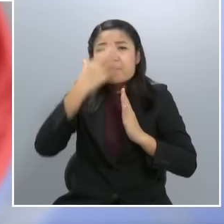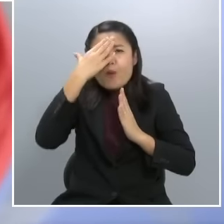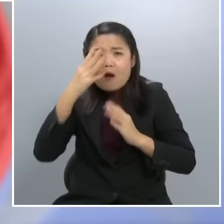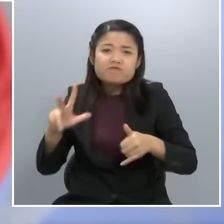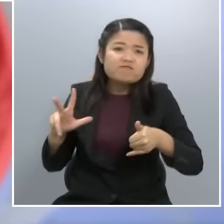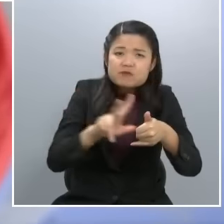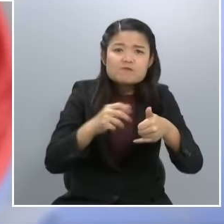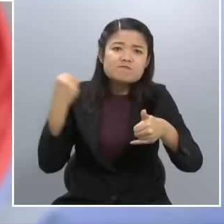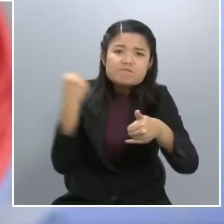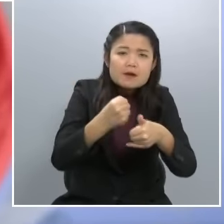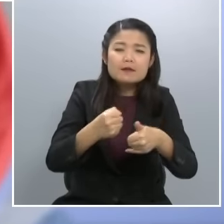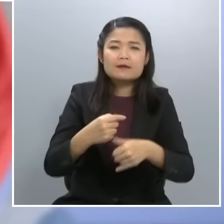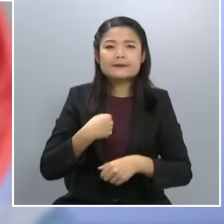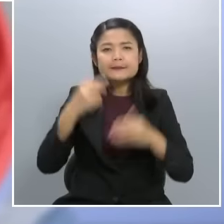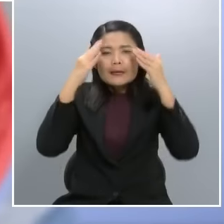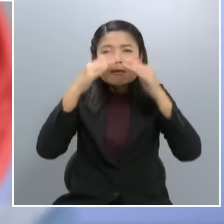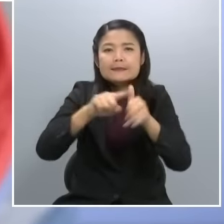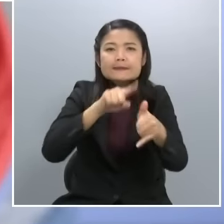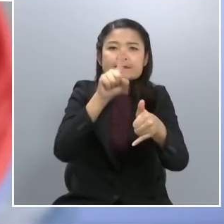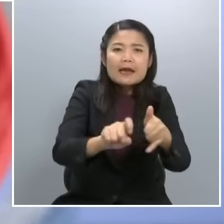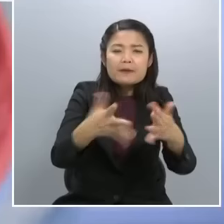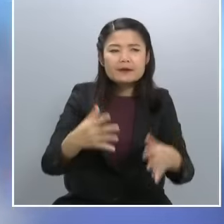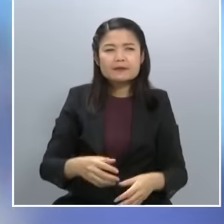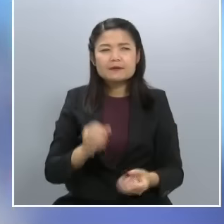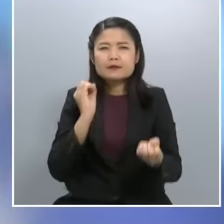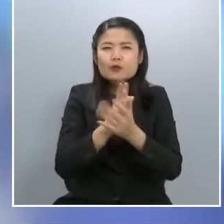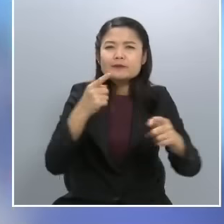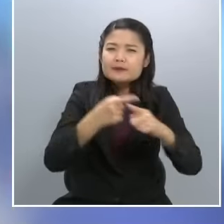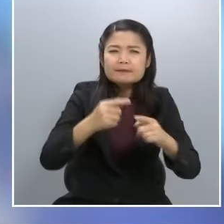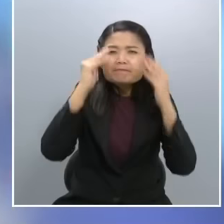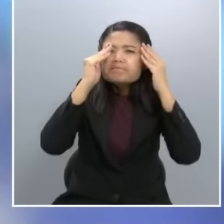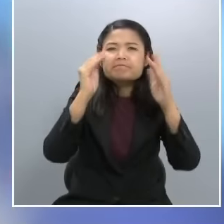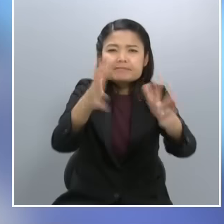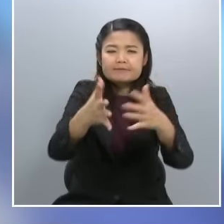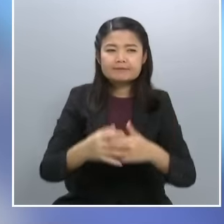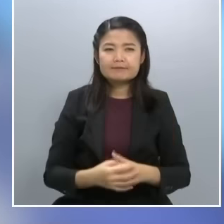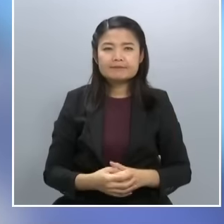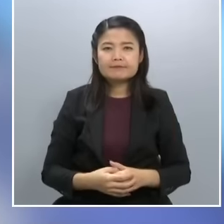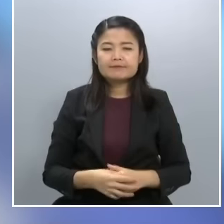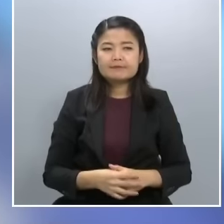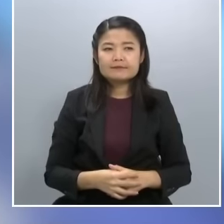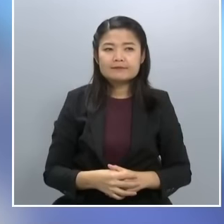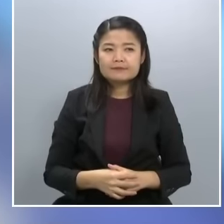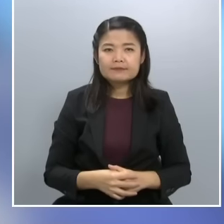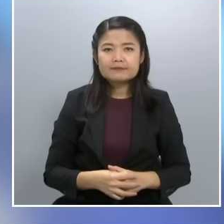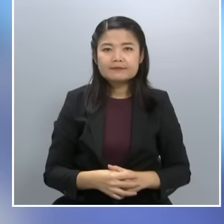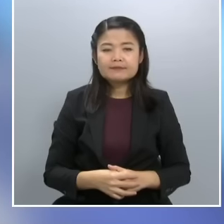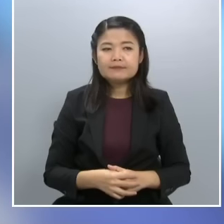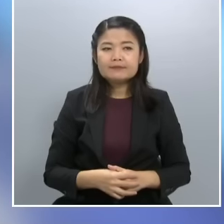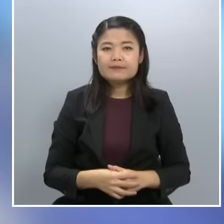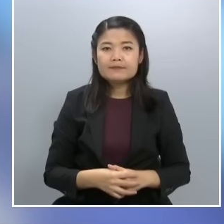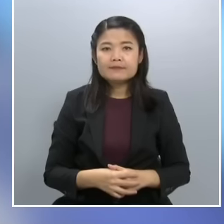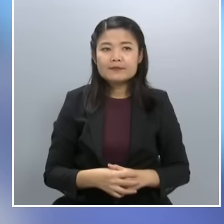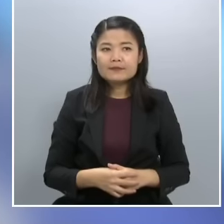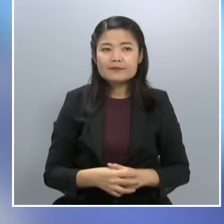เราไม่ได้มีเจตนาที่ว่าจะทำให้ตายหรือว่าทำให้เคเจ็บหรอกครับเนี่ยฮะคุณผู้ชมครับคือ